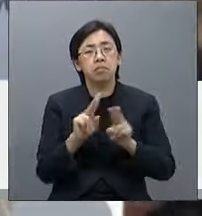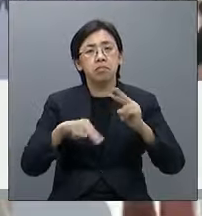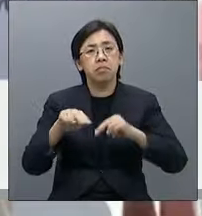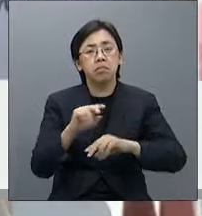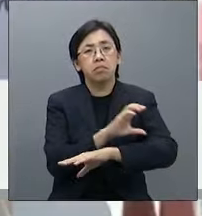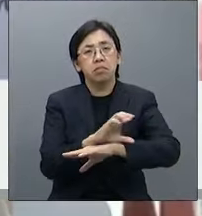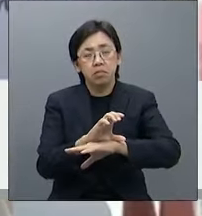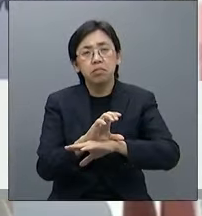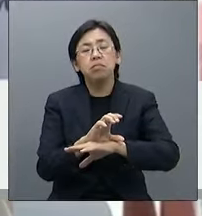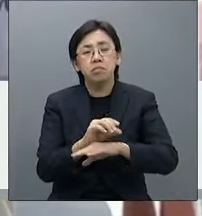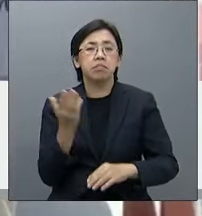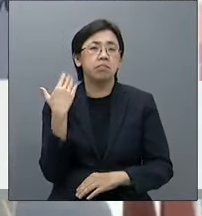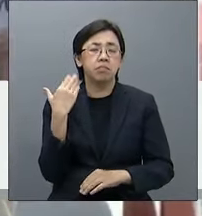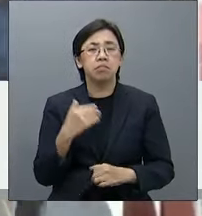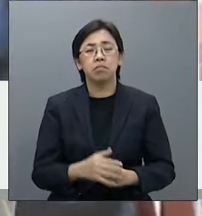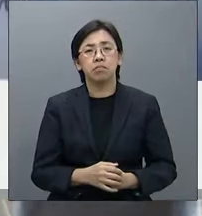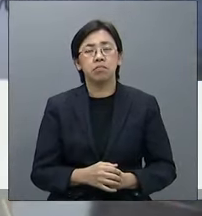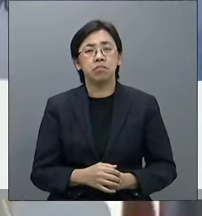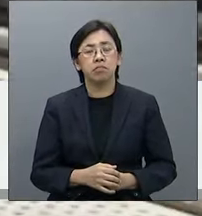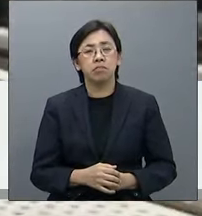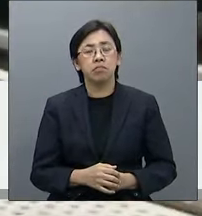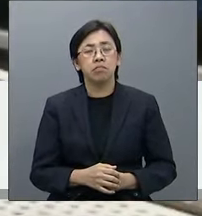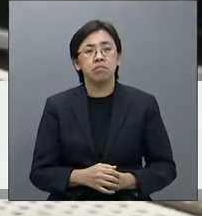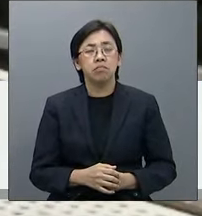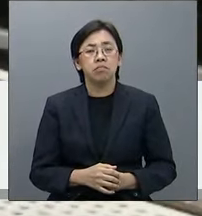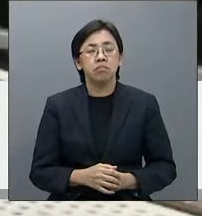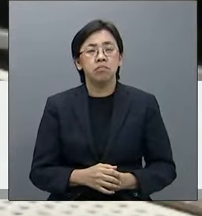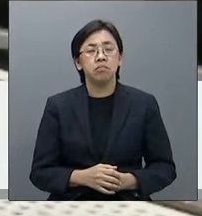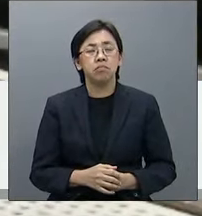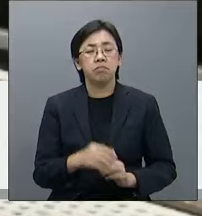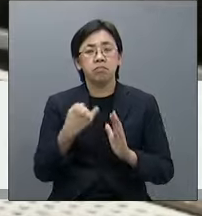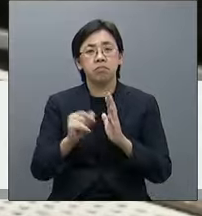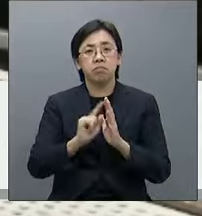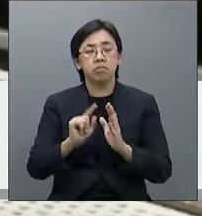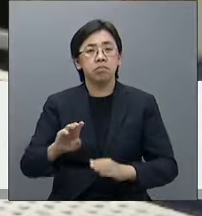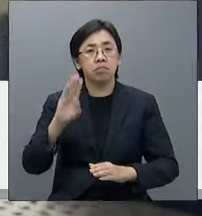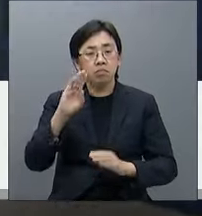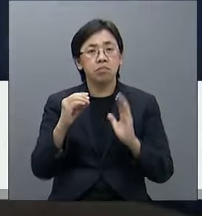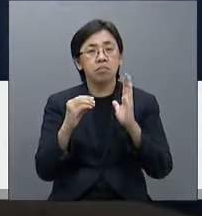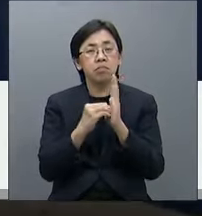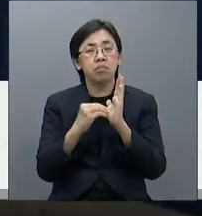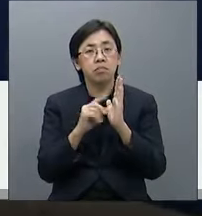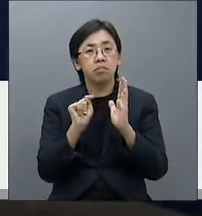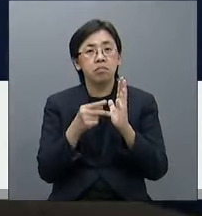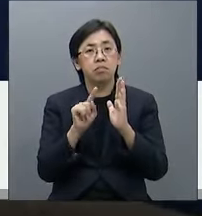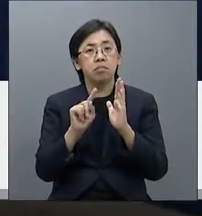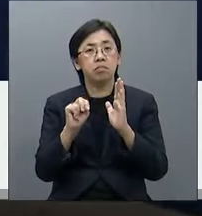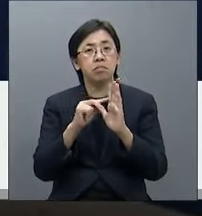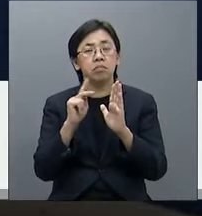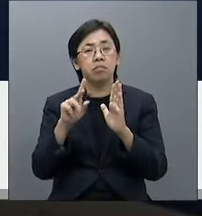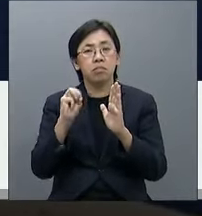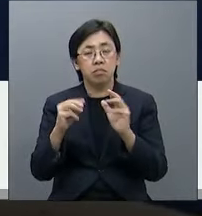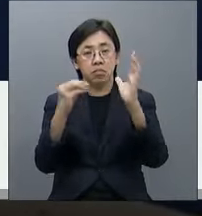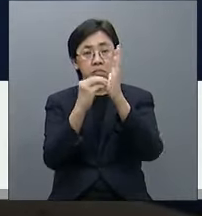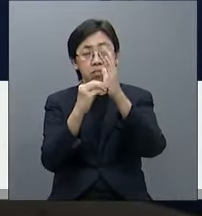นกรุงเทพจำกัดในขณะนั้นยังรวมถึงการชี้มูลความผิดบริษัทกรุงเทพธนาคมจำกัดซึ่งเป็นบริษัทลูกของกท